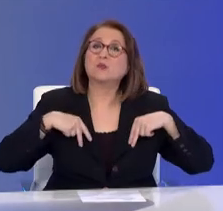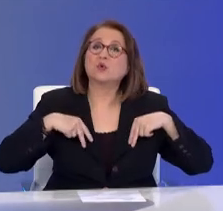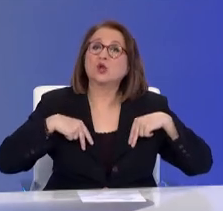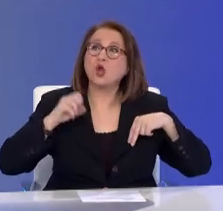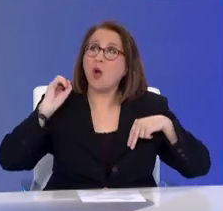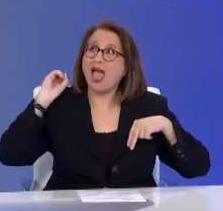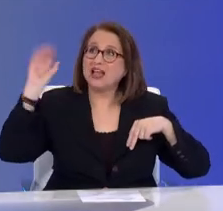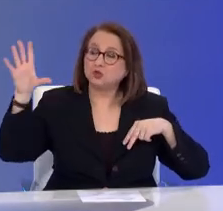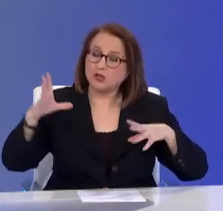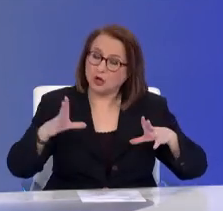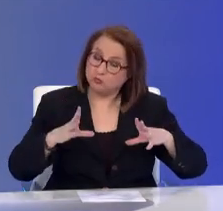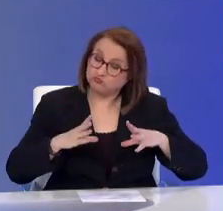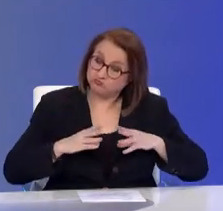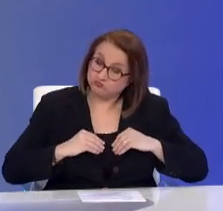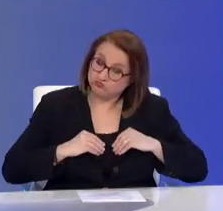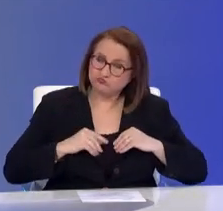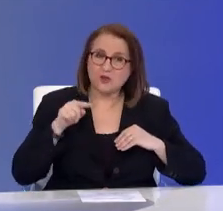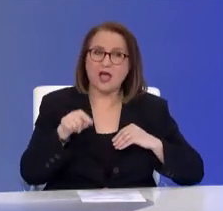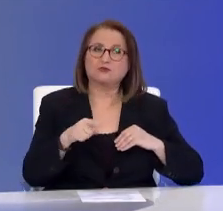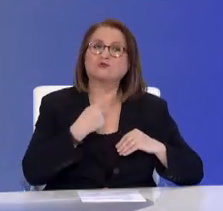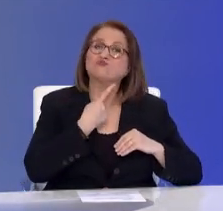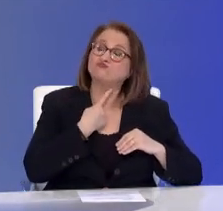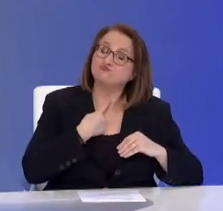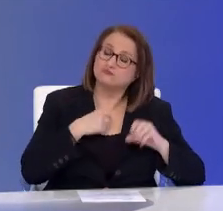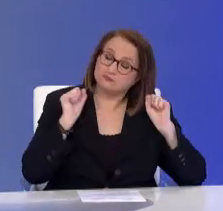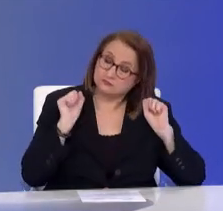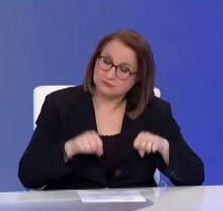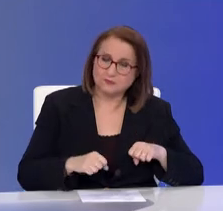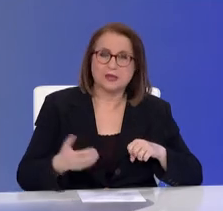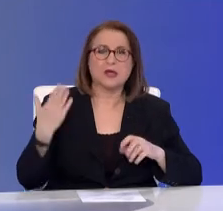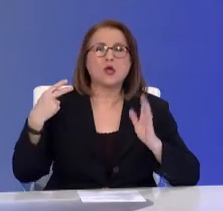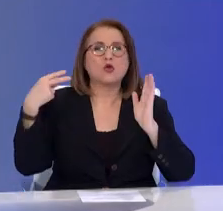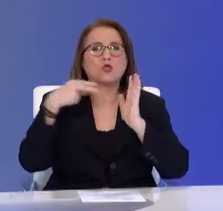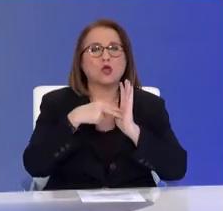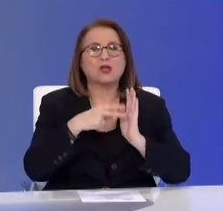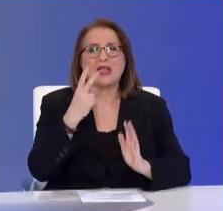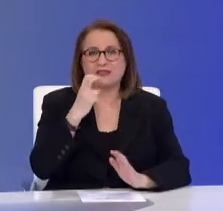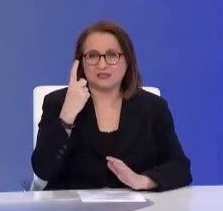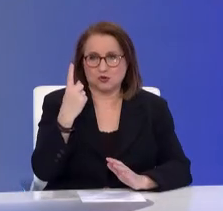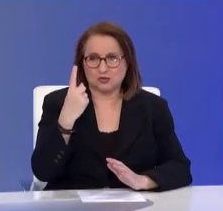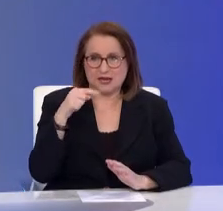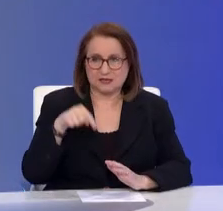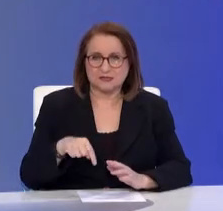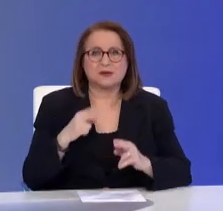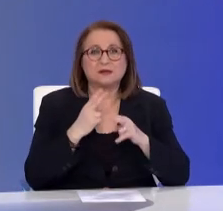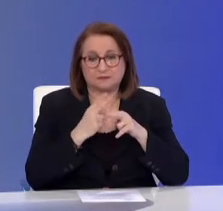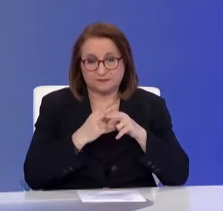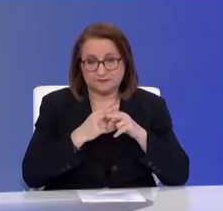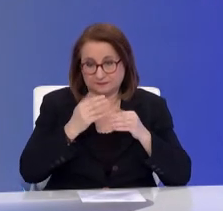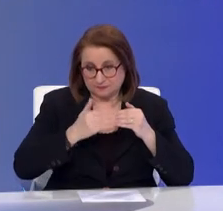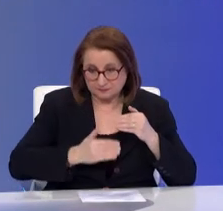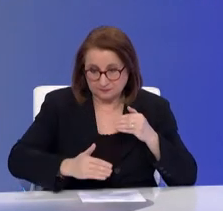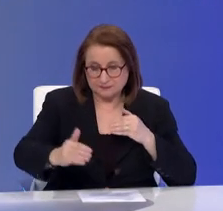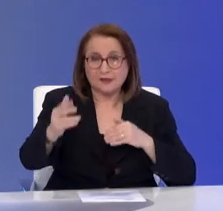αγκάλιασε αυτή την πρωτοβουλία από την πρώτη στιγμή. Το 2021 σηματοδοτεί